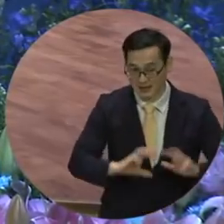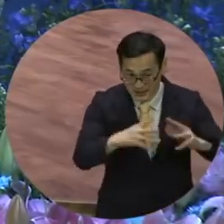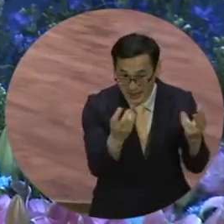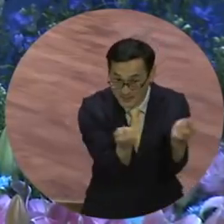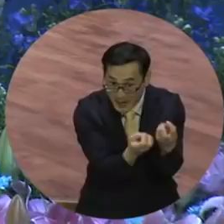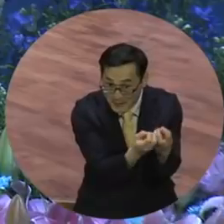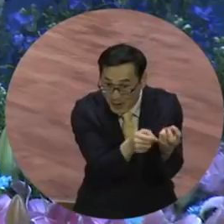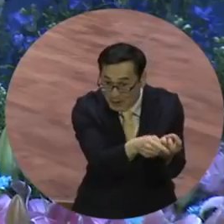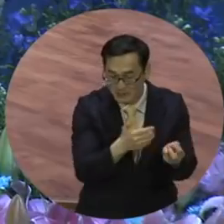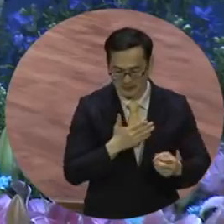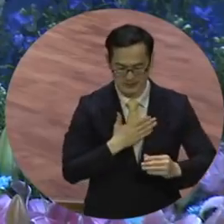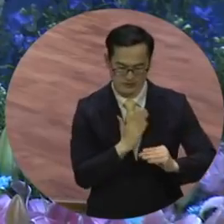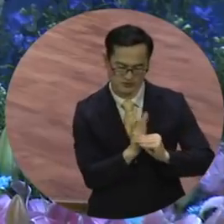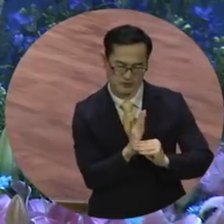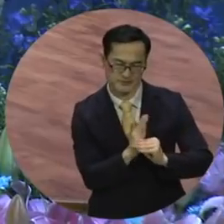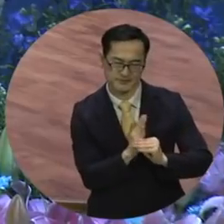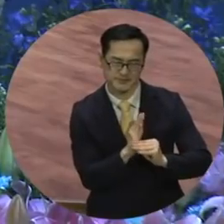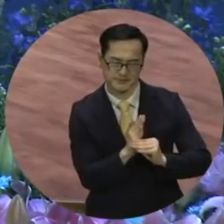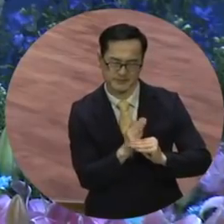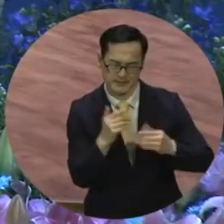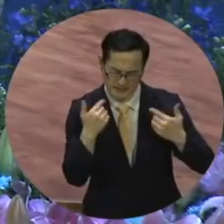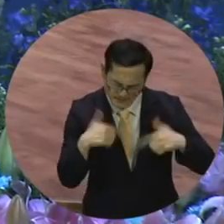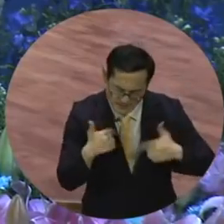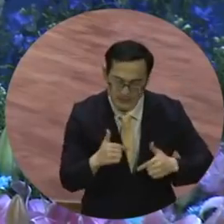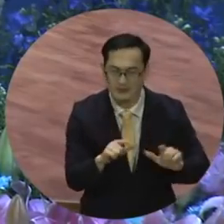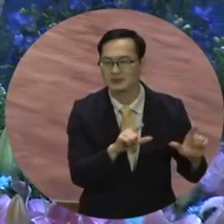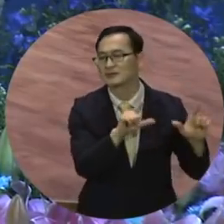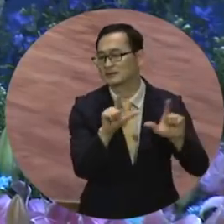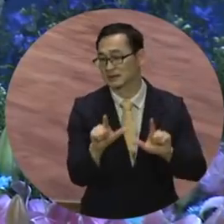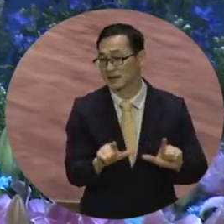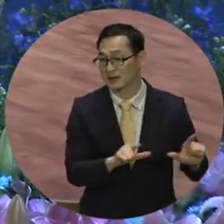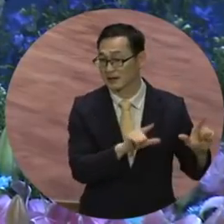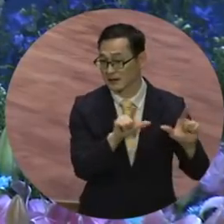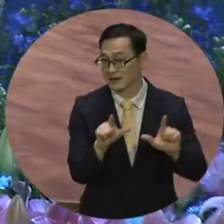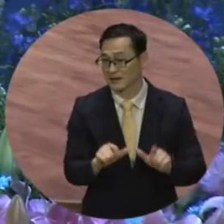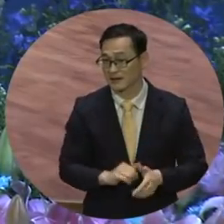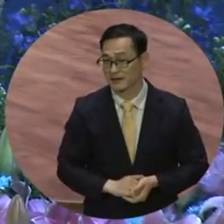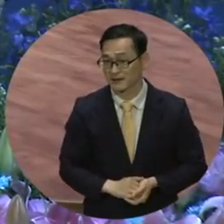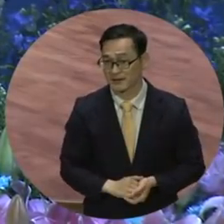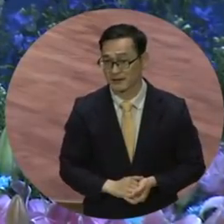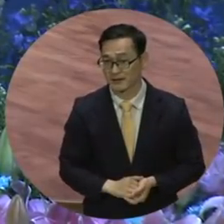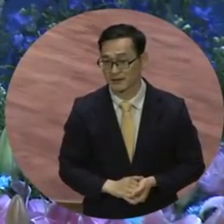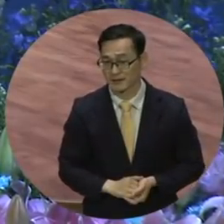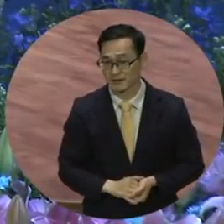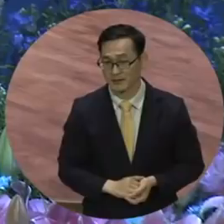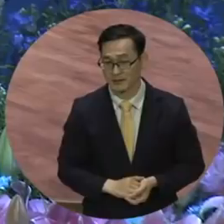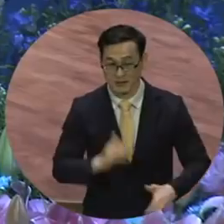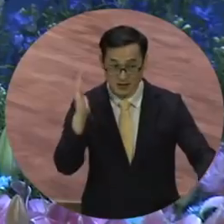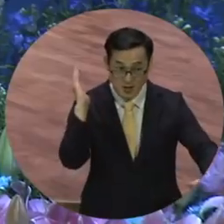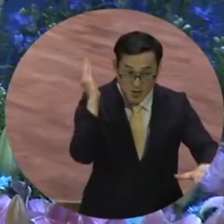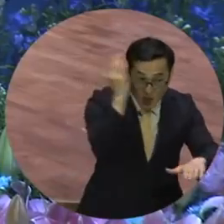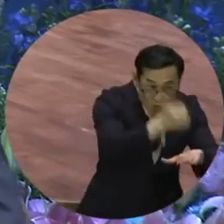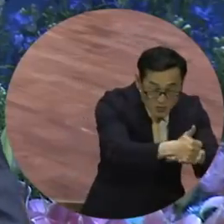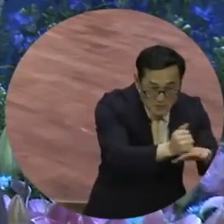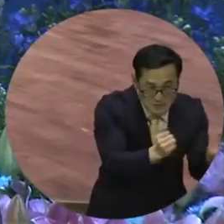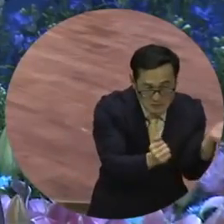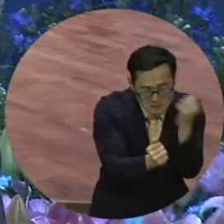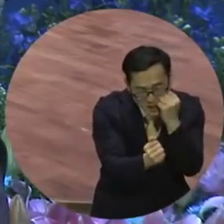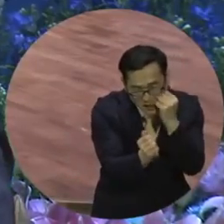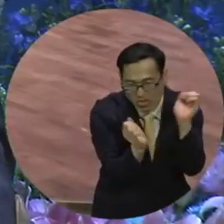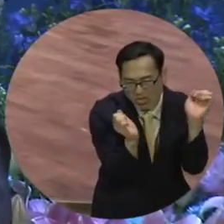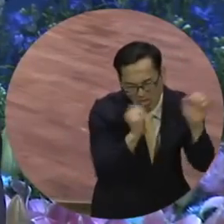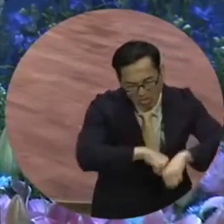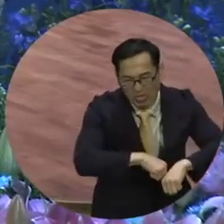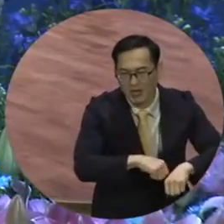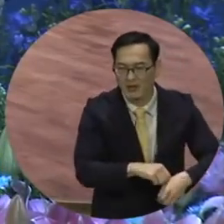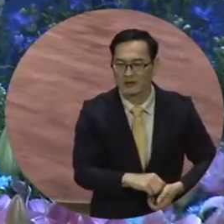세 가지 방법으로 그렇게 살아갑니다. 이것은 폐망이에요. 우리는 이런